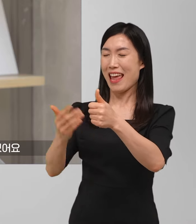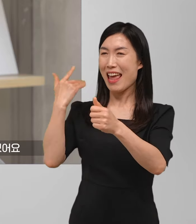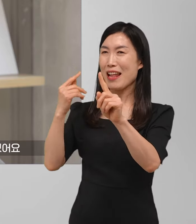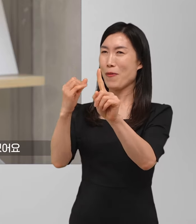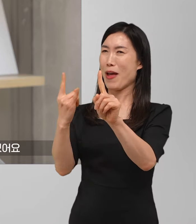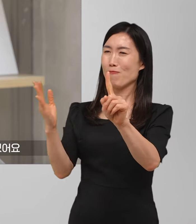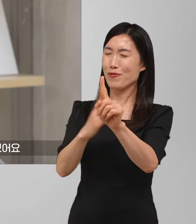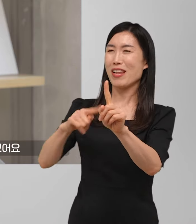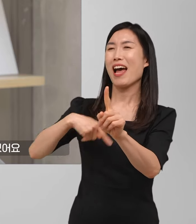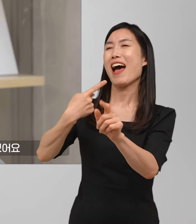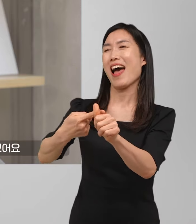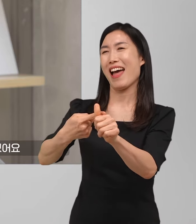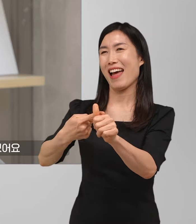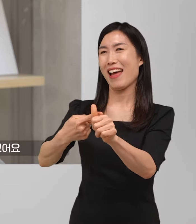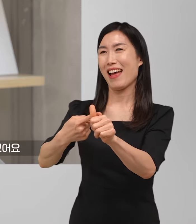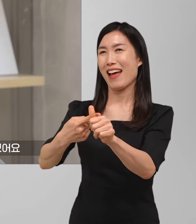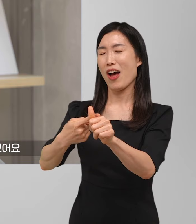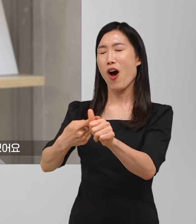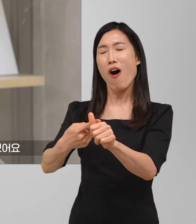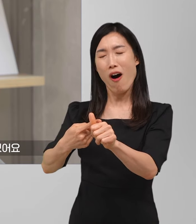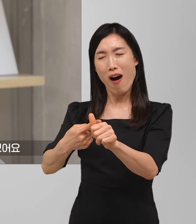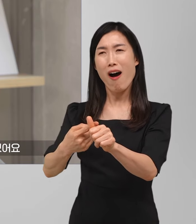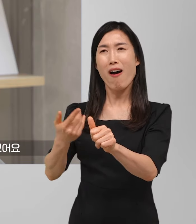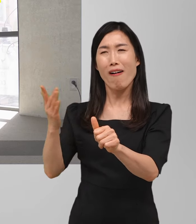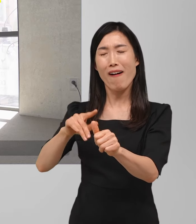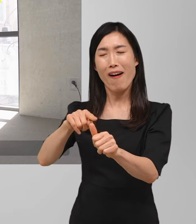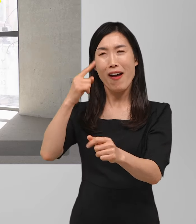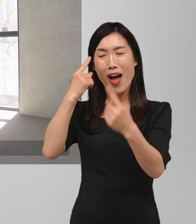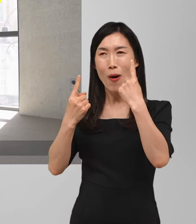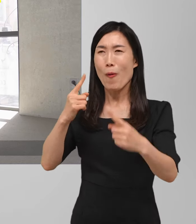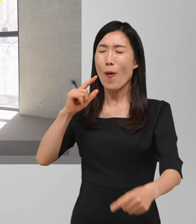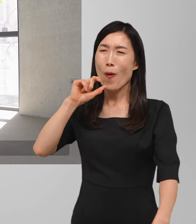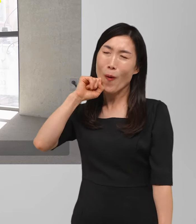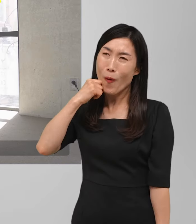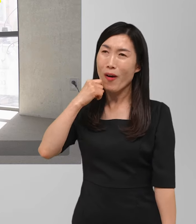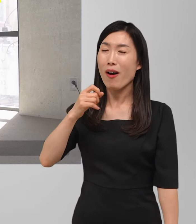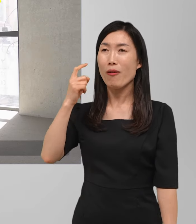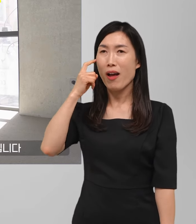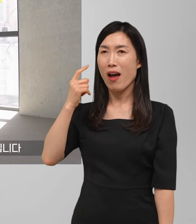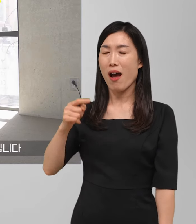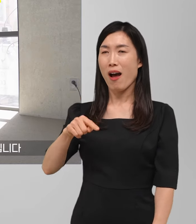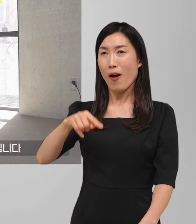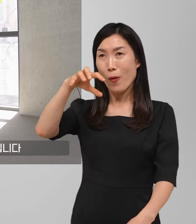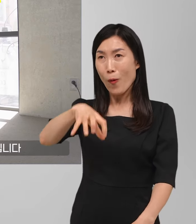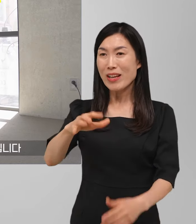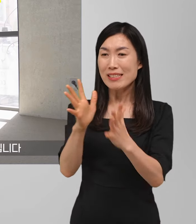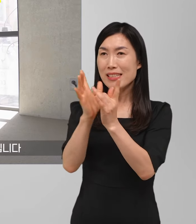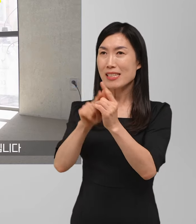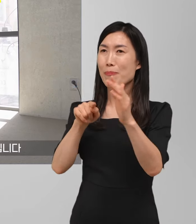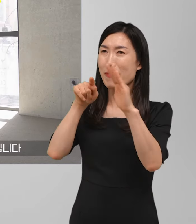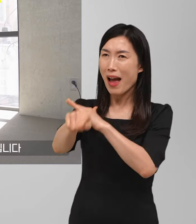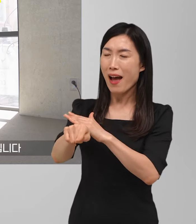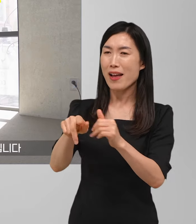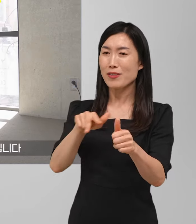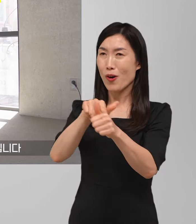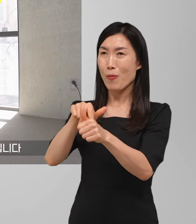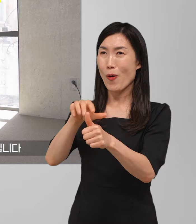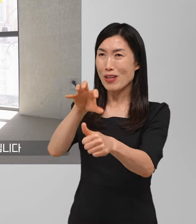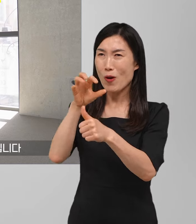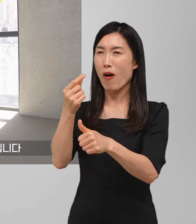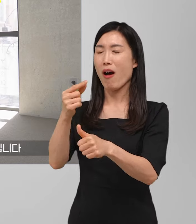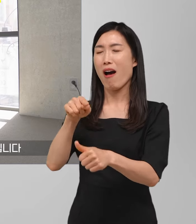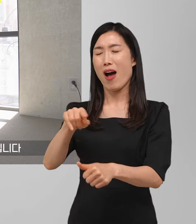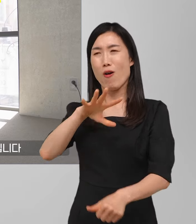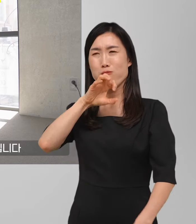그 운영위원회를 1회 때부터 참여를 하고 있어요. 근데 생각보다 너무 어렵던데요. 그렇죠. 이게 물리적인 환경도 구축을 해야